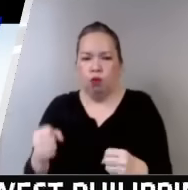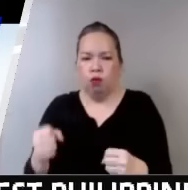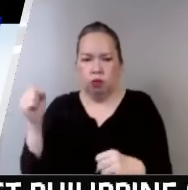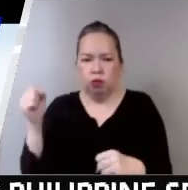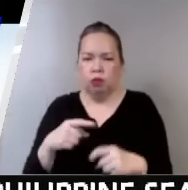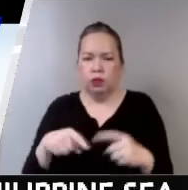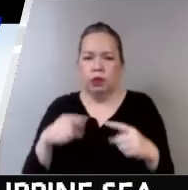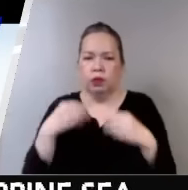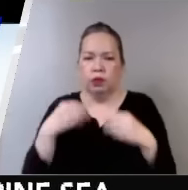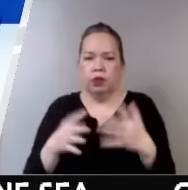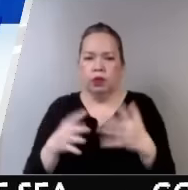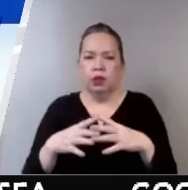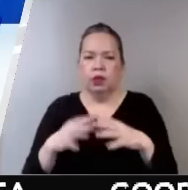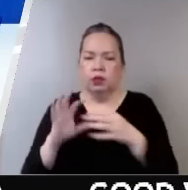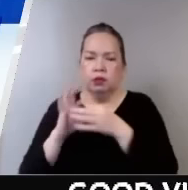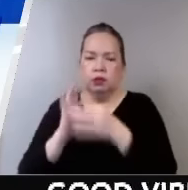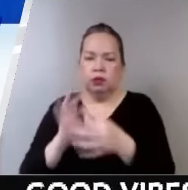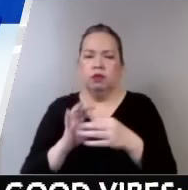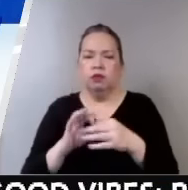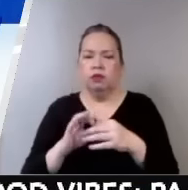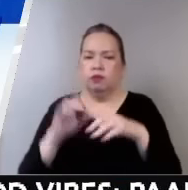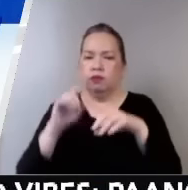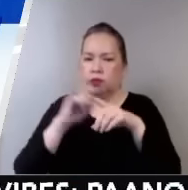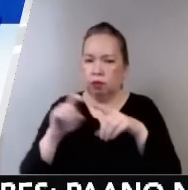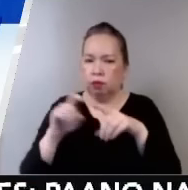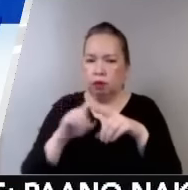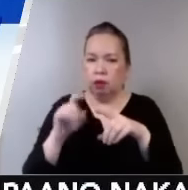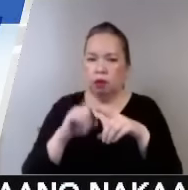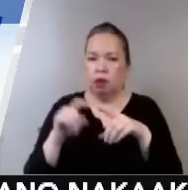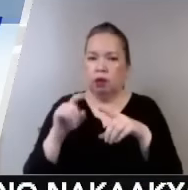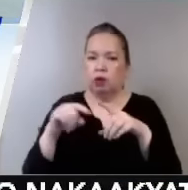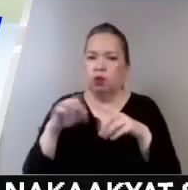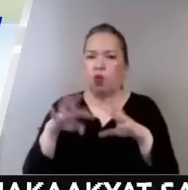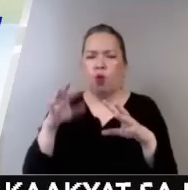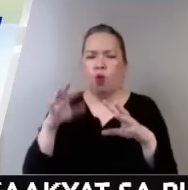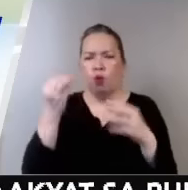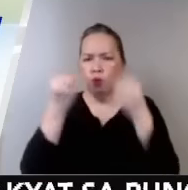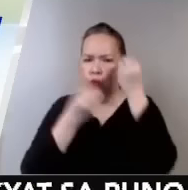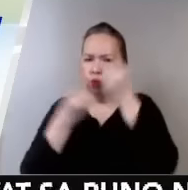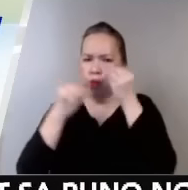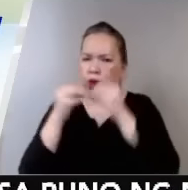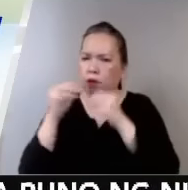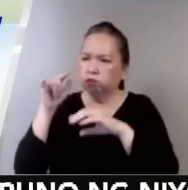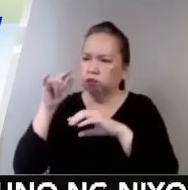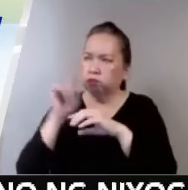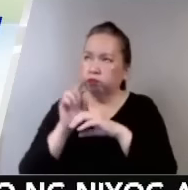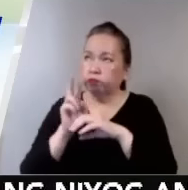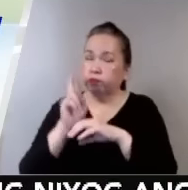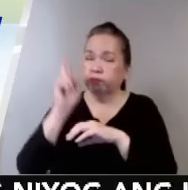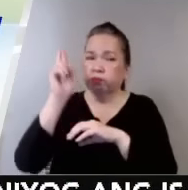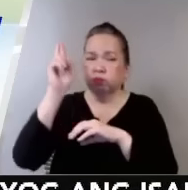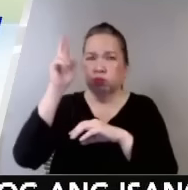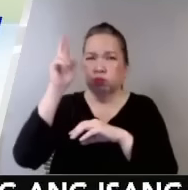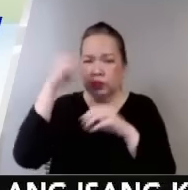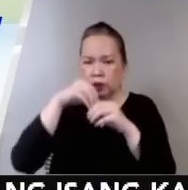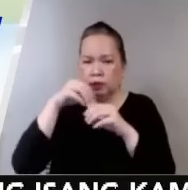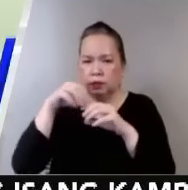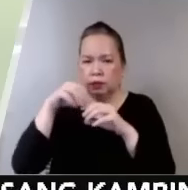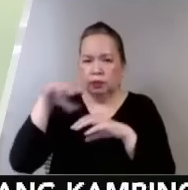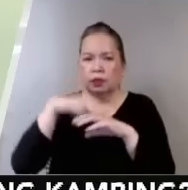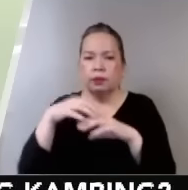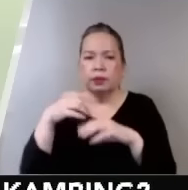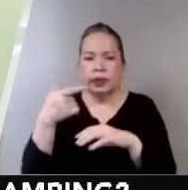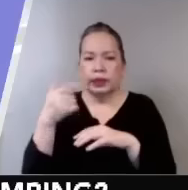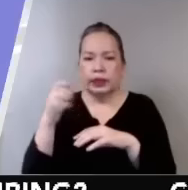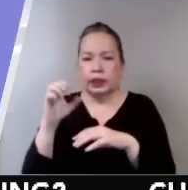malawakang problema sa kuryente at orientation ng mga spacecraft sa kalawakan. Inasahang tatagal ang geomagnetic storm hanggang